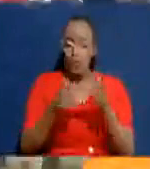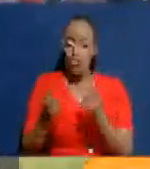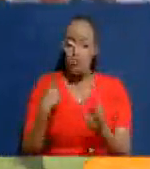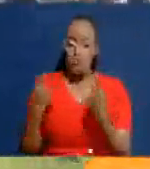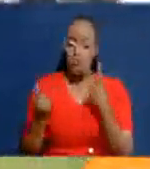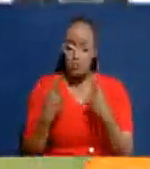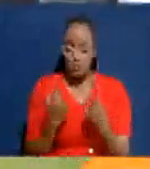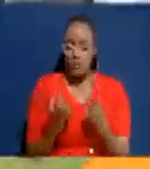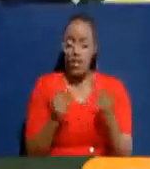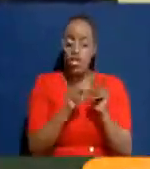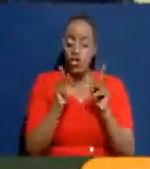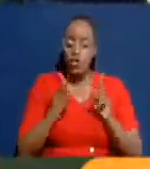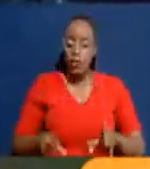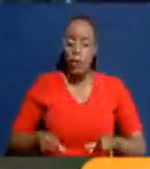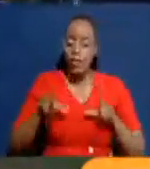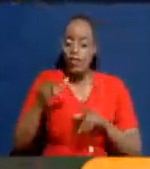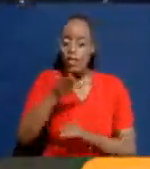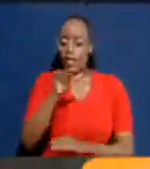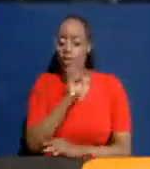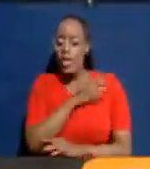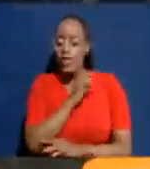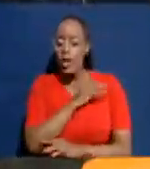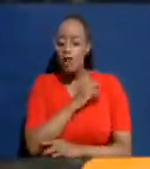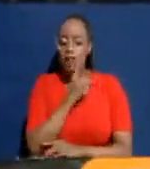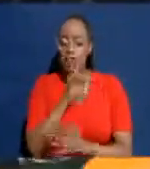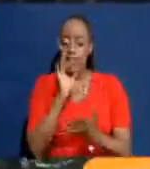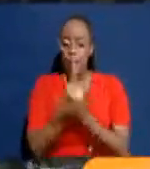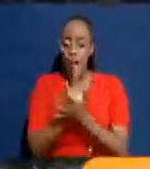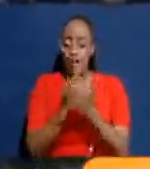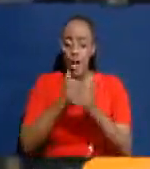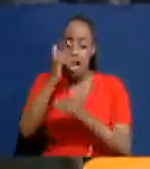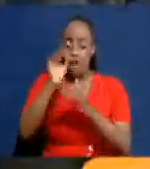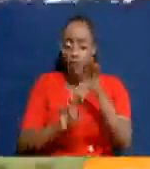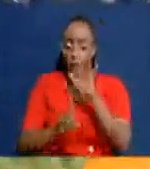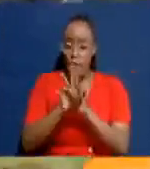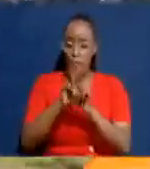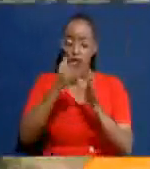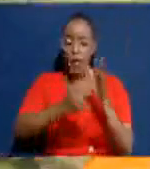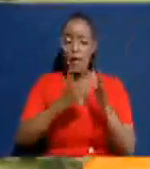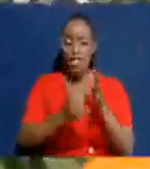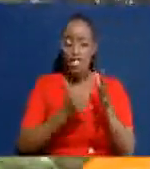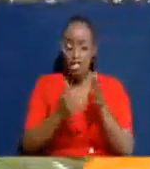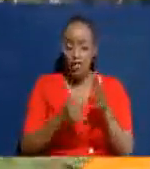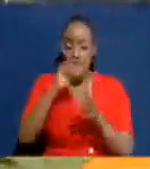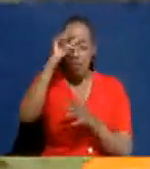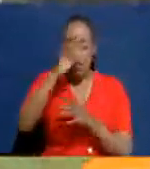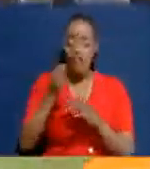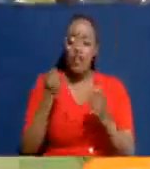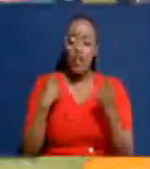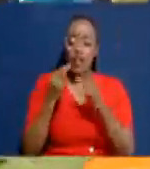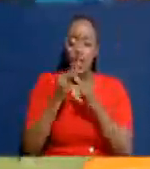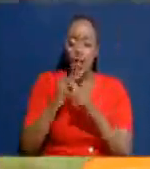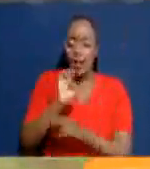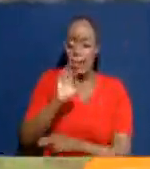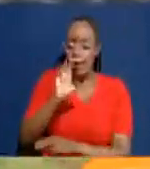majani chai na wakazi wanaolalamikia kupigwa kalamu kufuatia hali hiyo. Gavana wa Kericho Eric